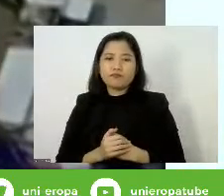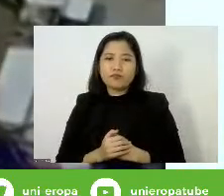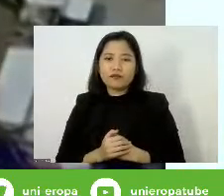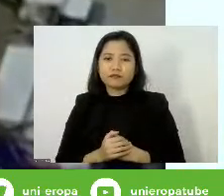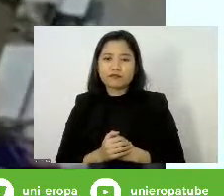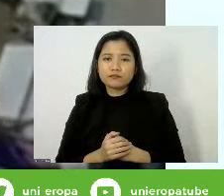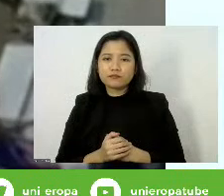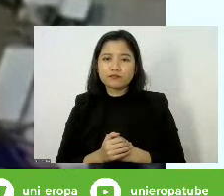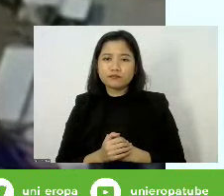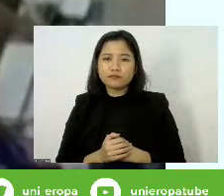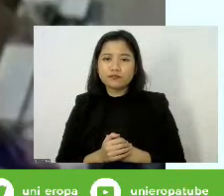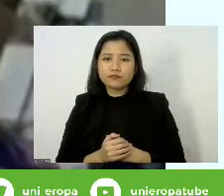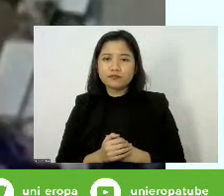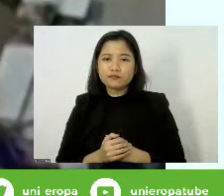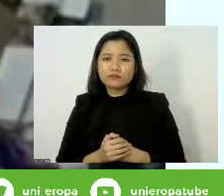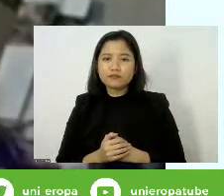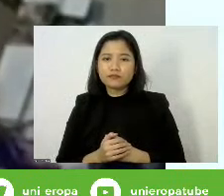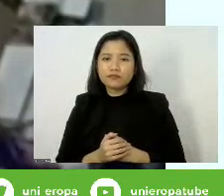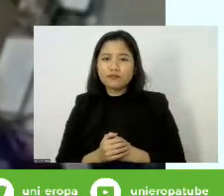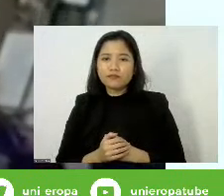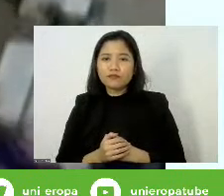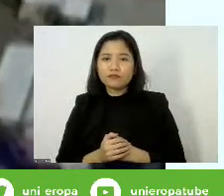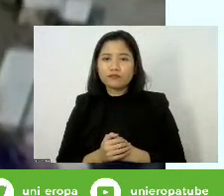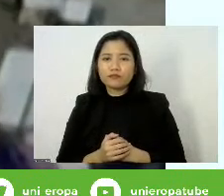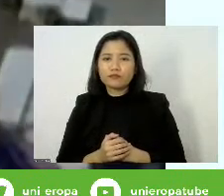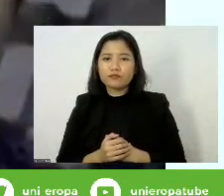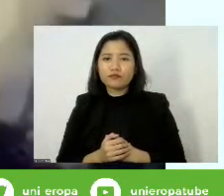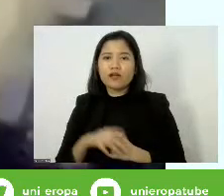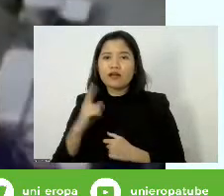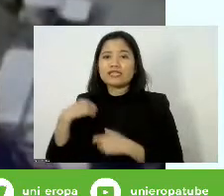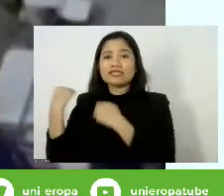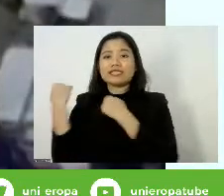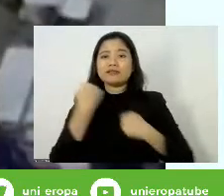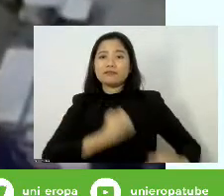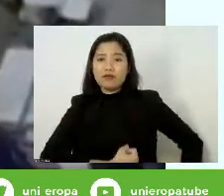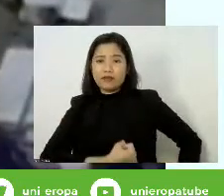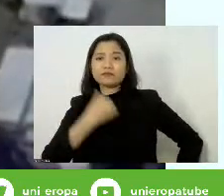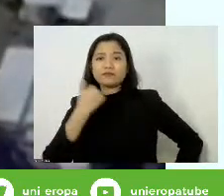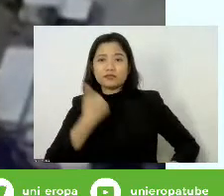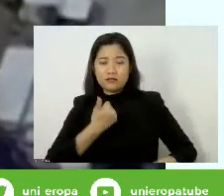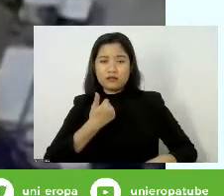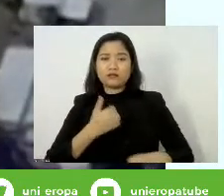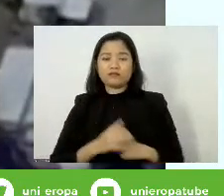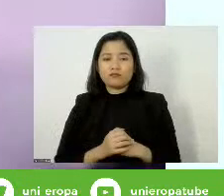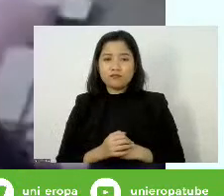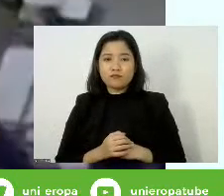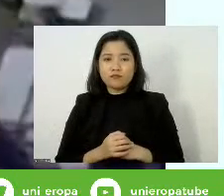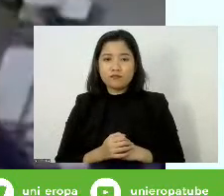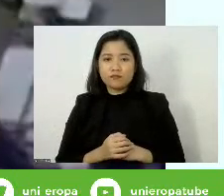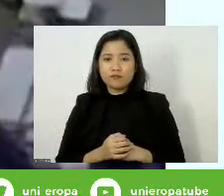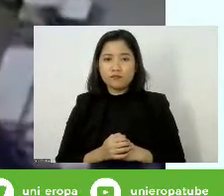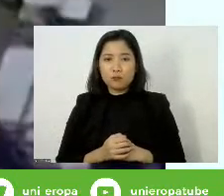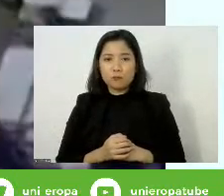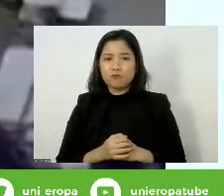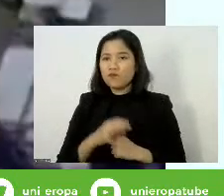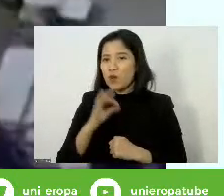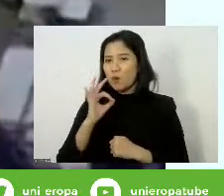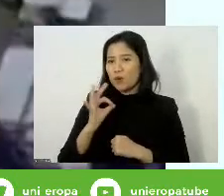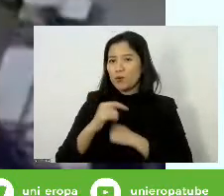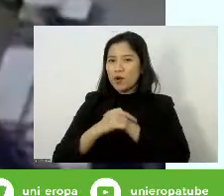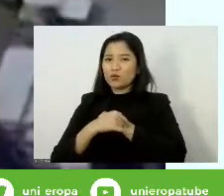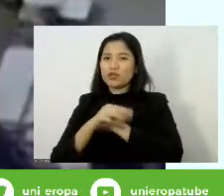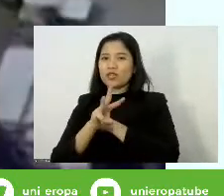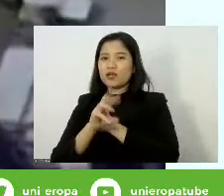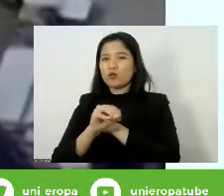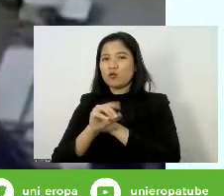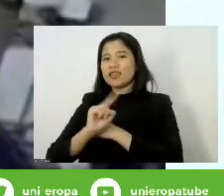kemudian ada juga sebagai slingback seperti ini Baik baja waktu 30detik